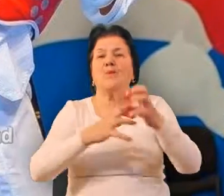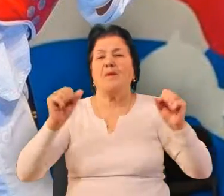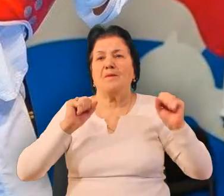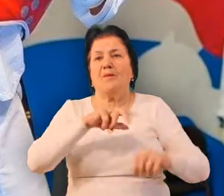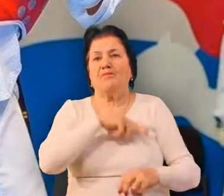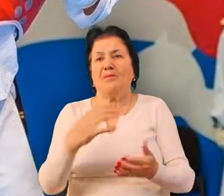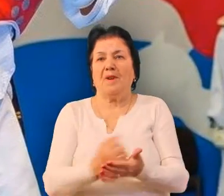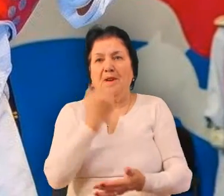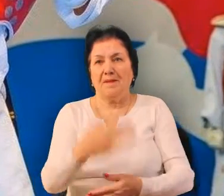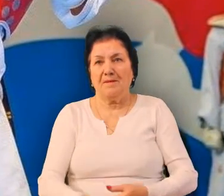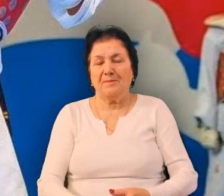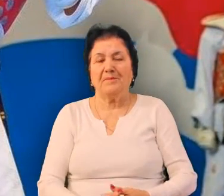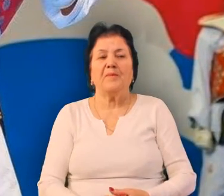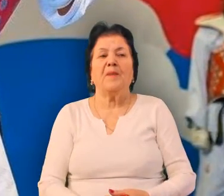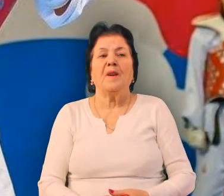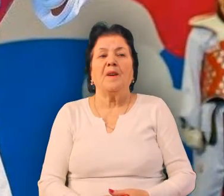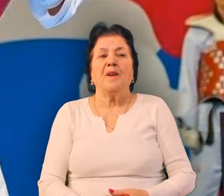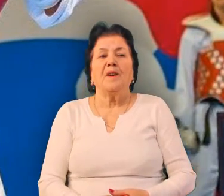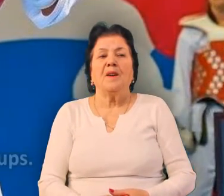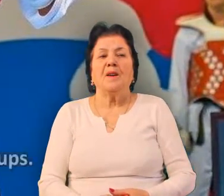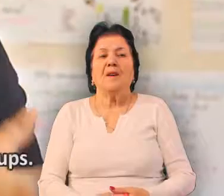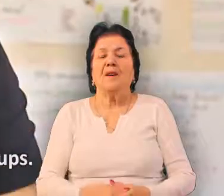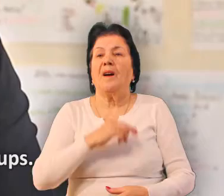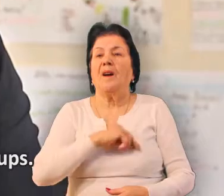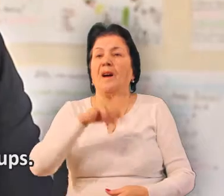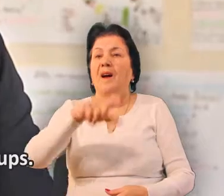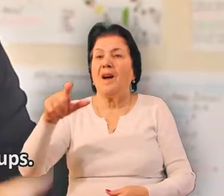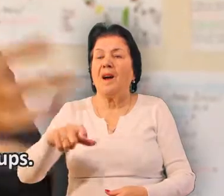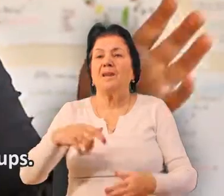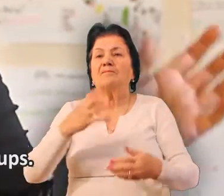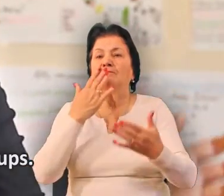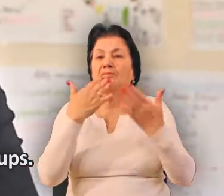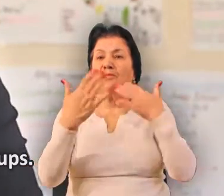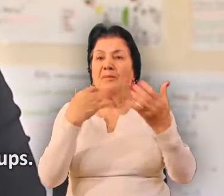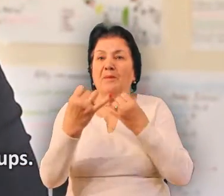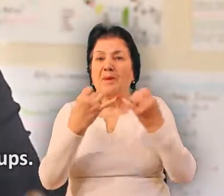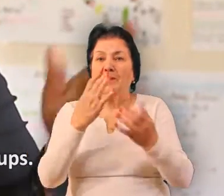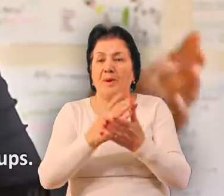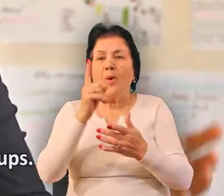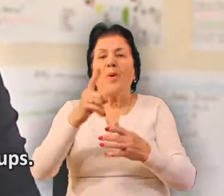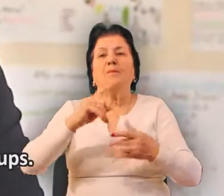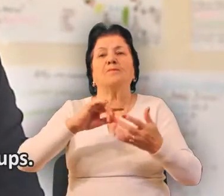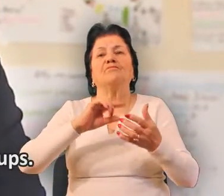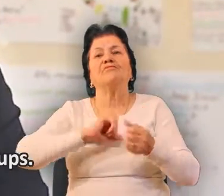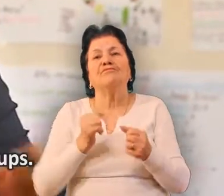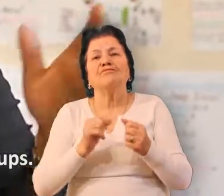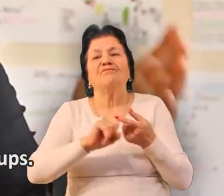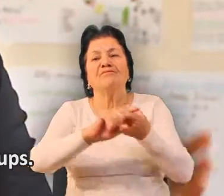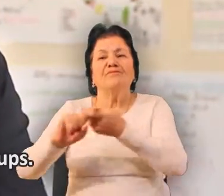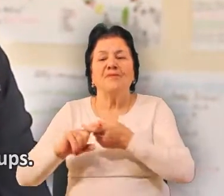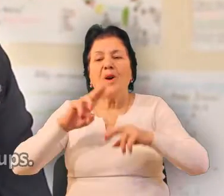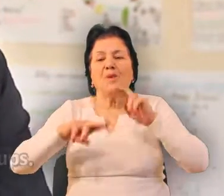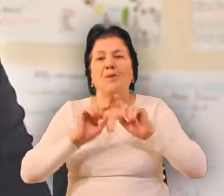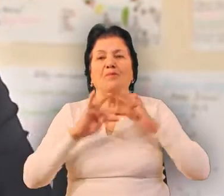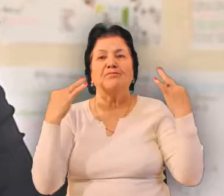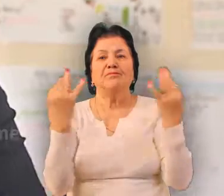qazandım. İşləyən xanım ünsiyyət problemini ödür, artıq onun rəfiqələri var, iş yoldaşları var, sosial